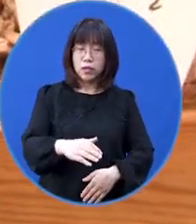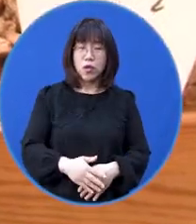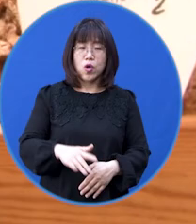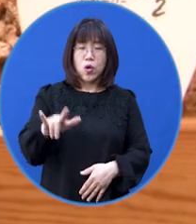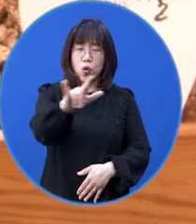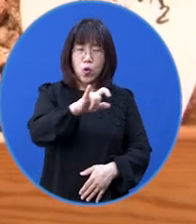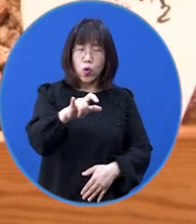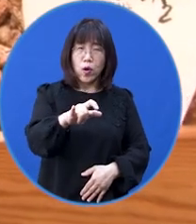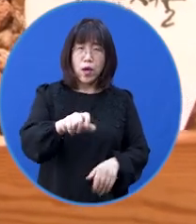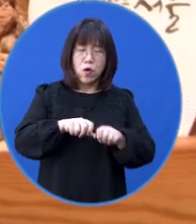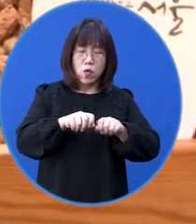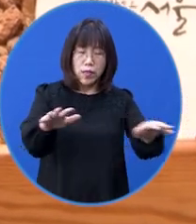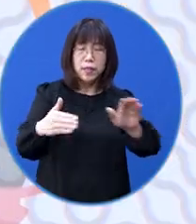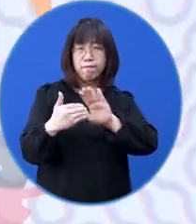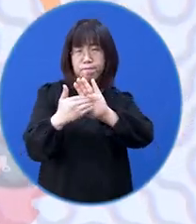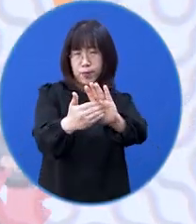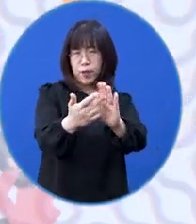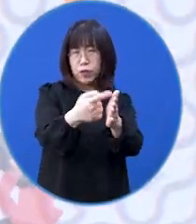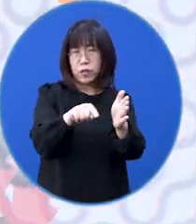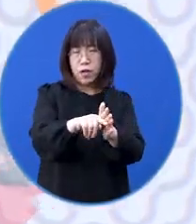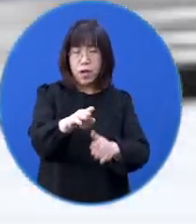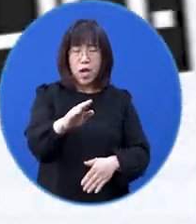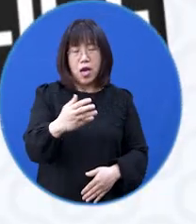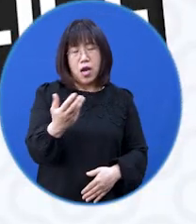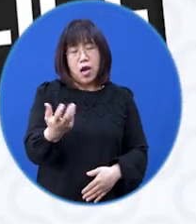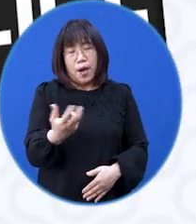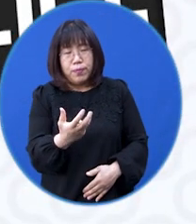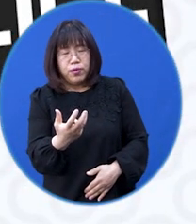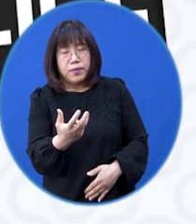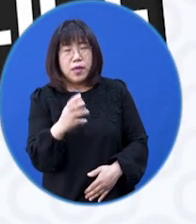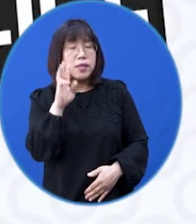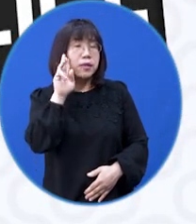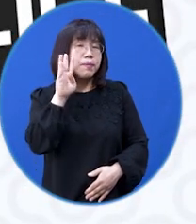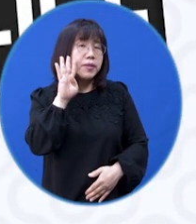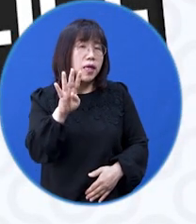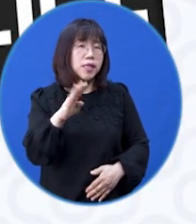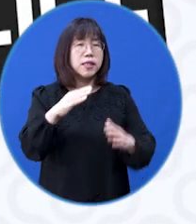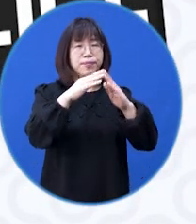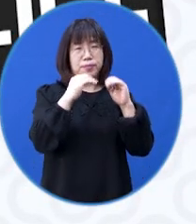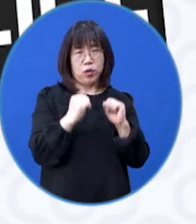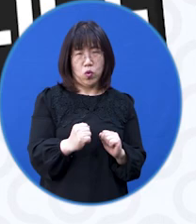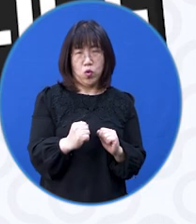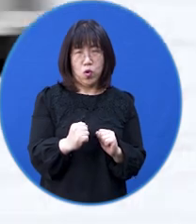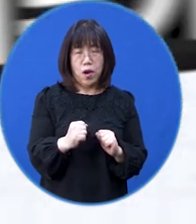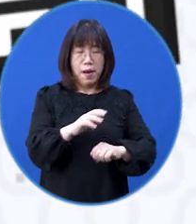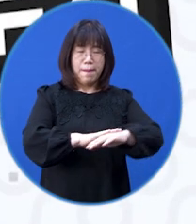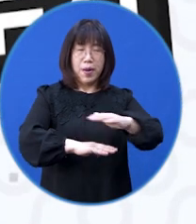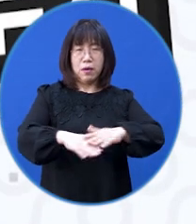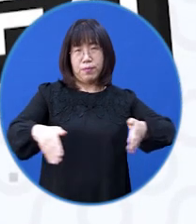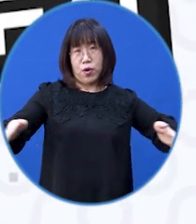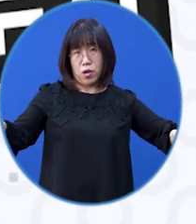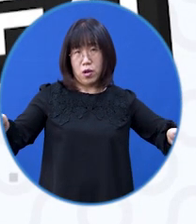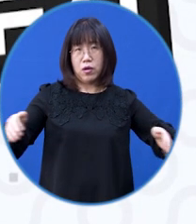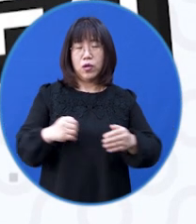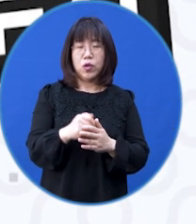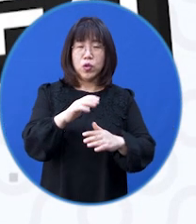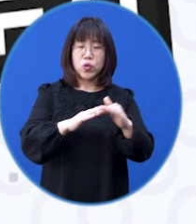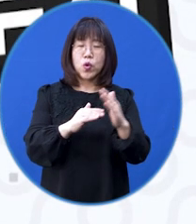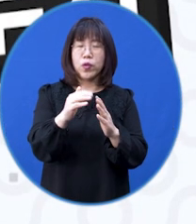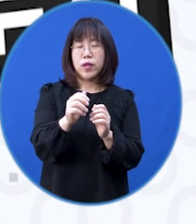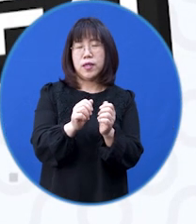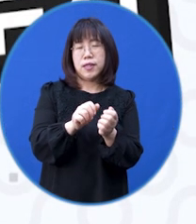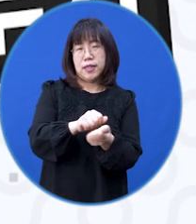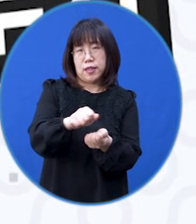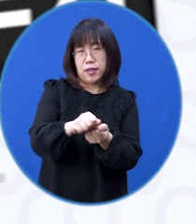있습니다. 강서구는 코로나19 집단 감염을 막기 위해 아프면 3-4일 집에 머물기, 두 팔